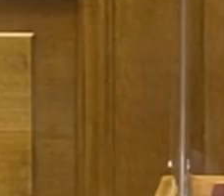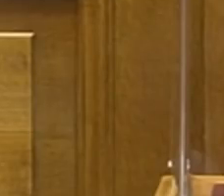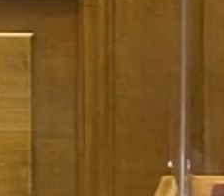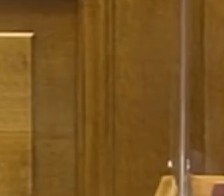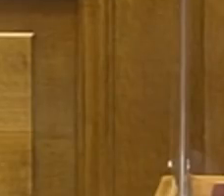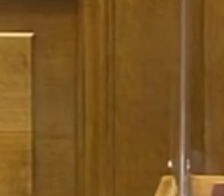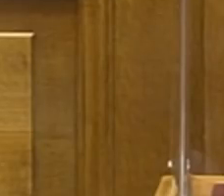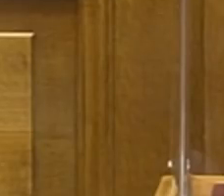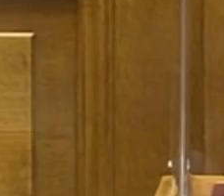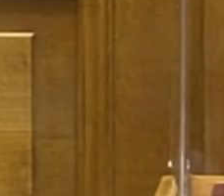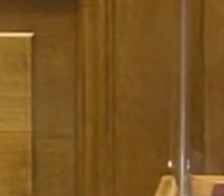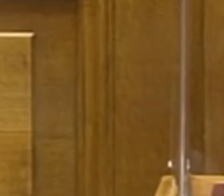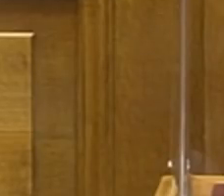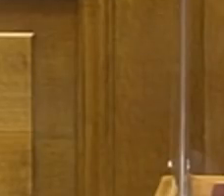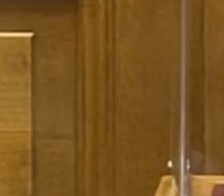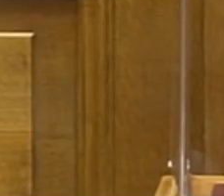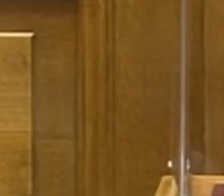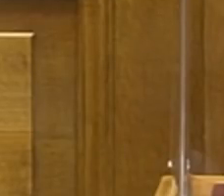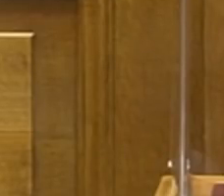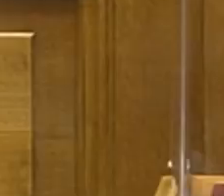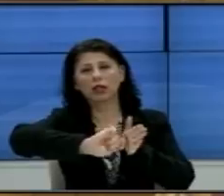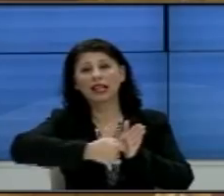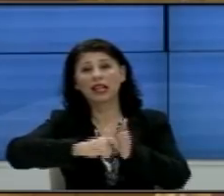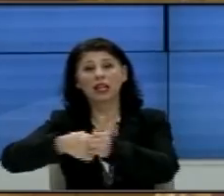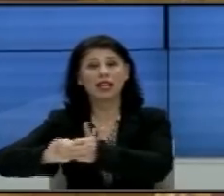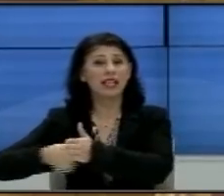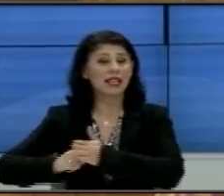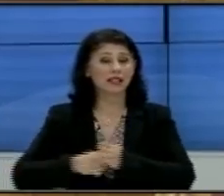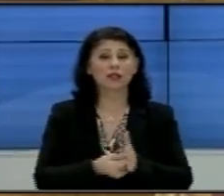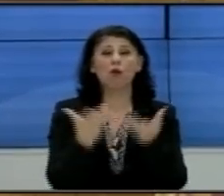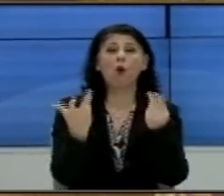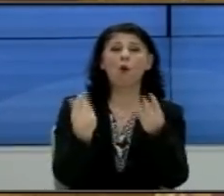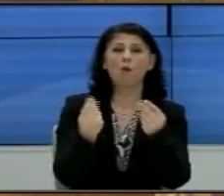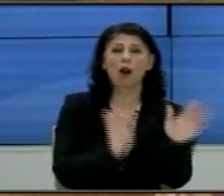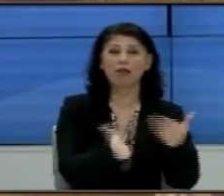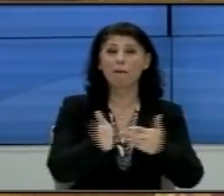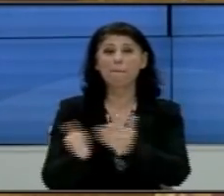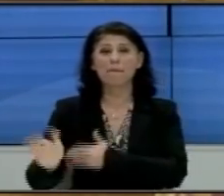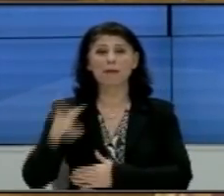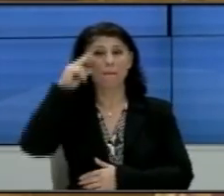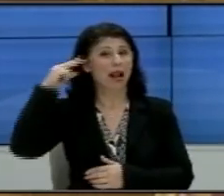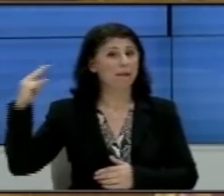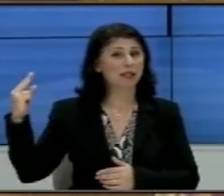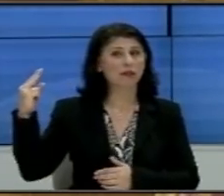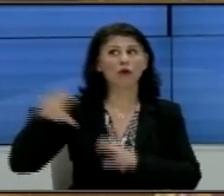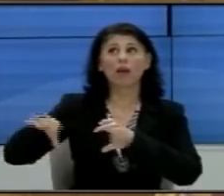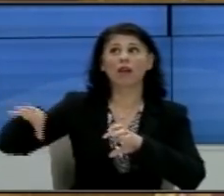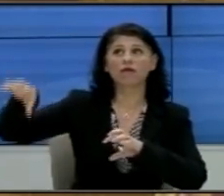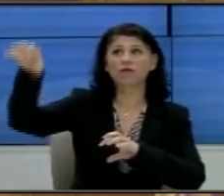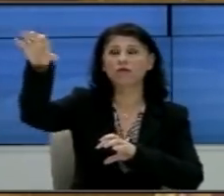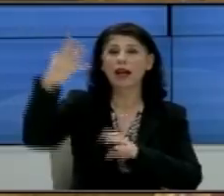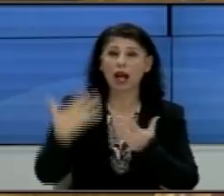βουλευτές, το κλείσιμο εκατοντάδων τμήματων στην περιφέρεια, το διώξιμο χιλιάδων φοιτητών που εργάζονται την ώρα που φοιτούν